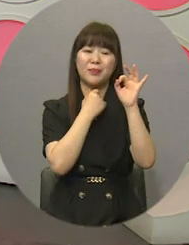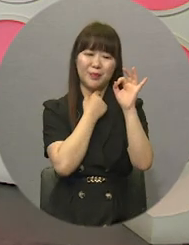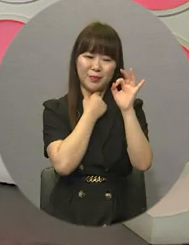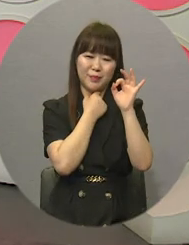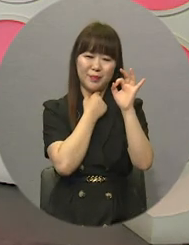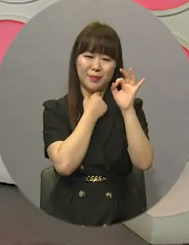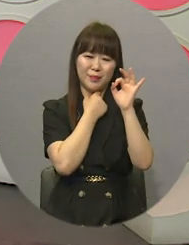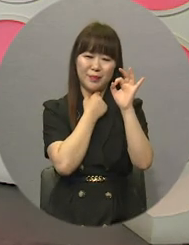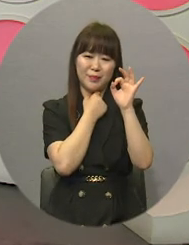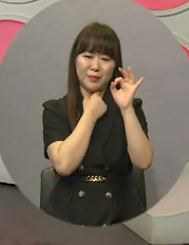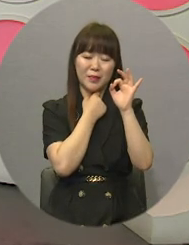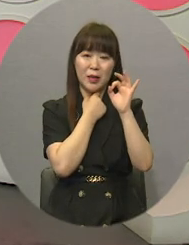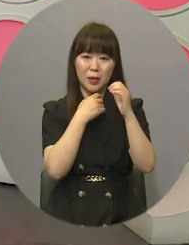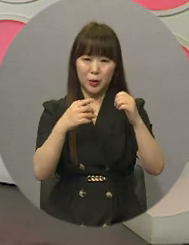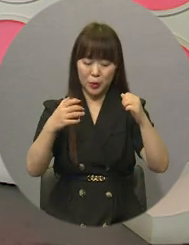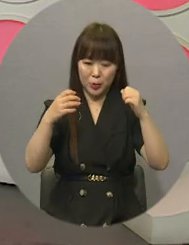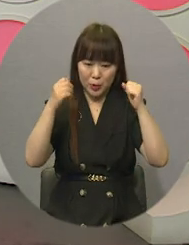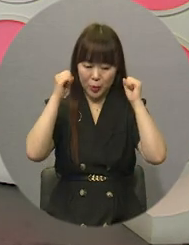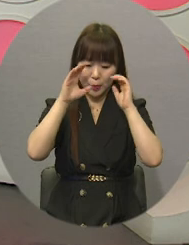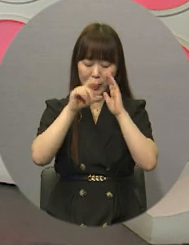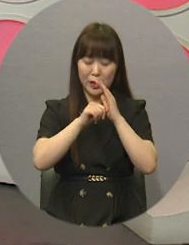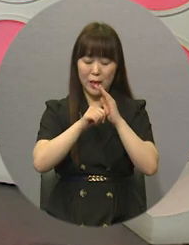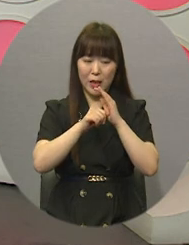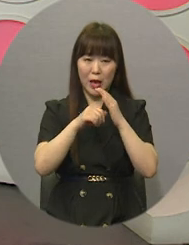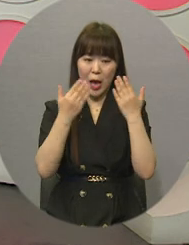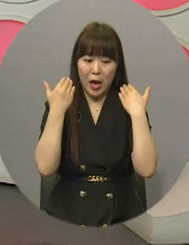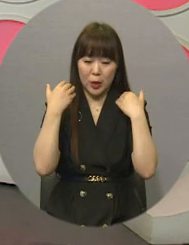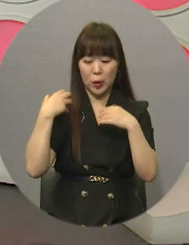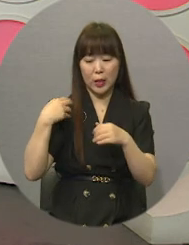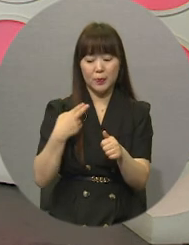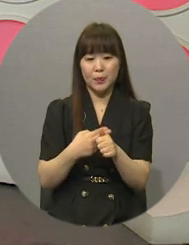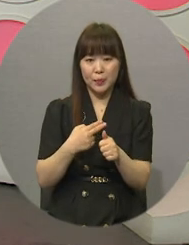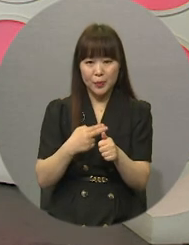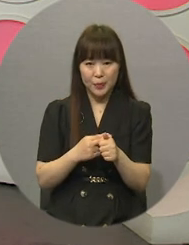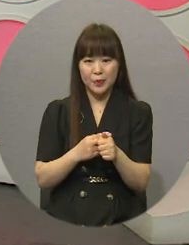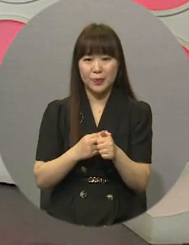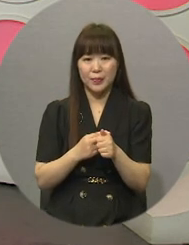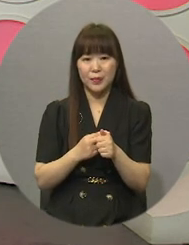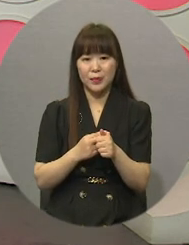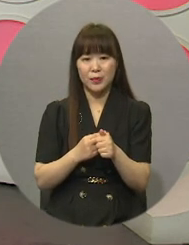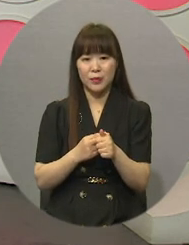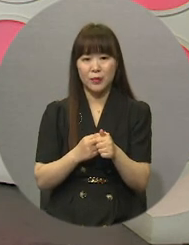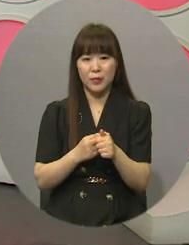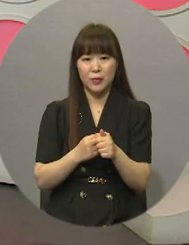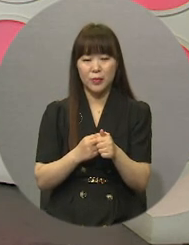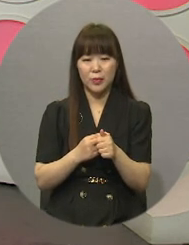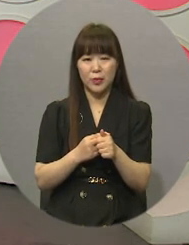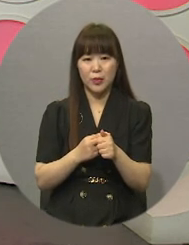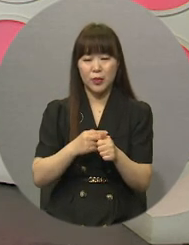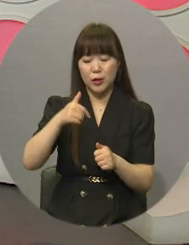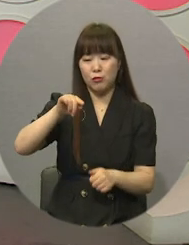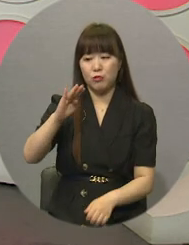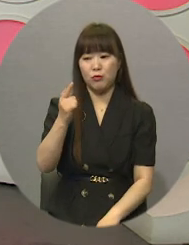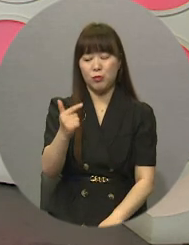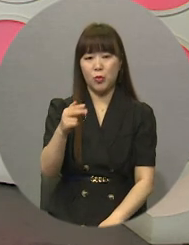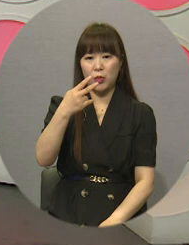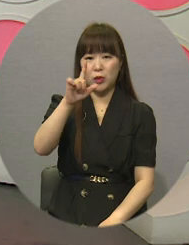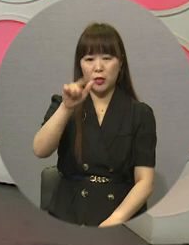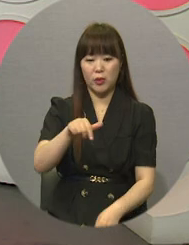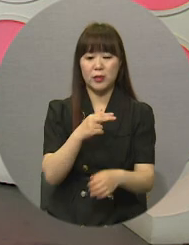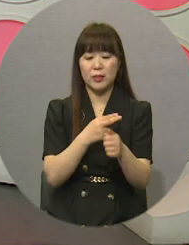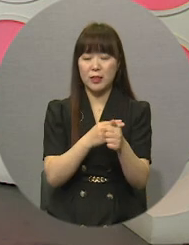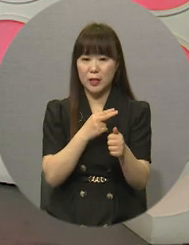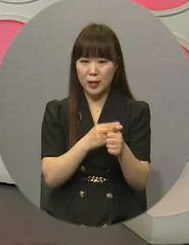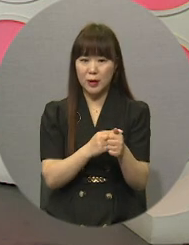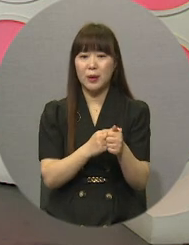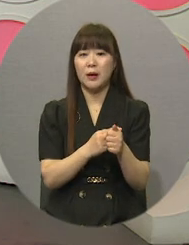친구들아. 자, 졸업 때 담임 선생님들은 담임 선생님은 구본덕 선생님. 이